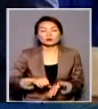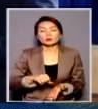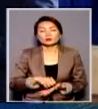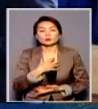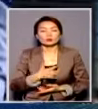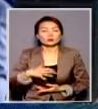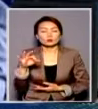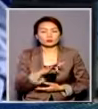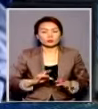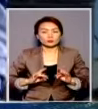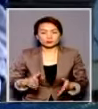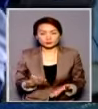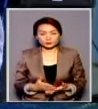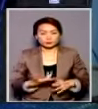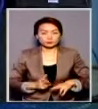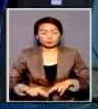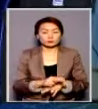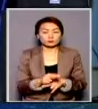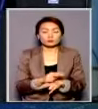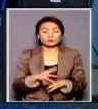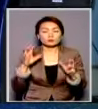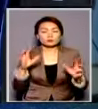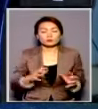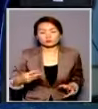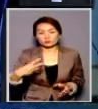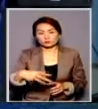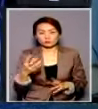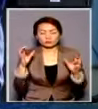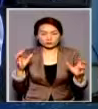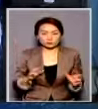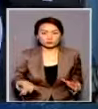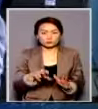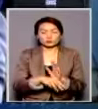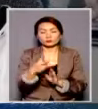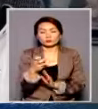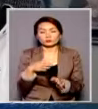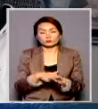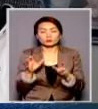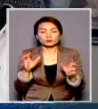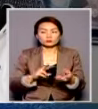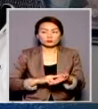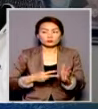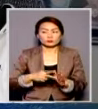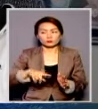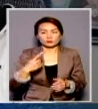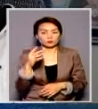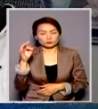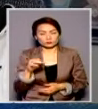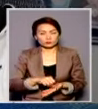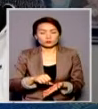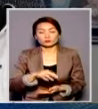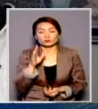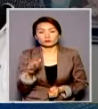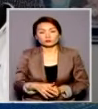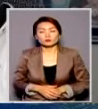қатысуды маңыздылығын атап өтті. Түзетулер ата заңның 33 бабына, яғни іс жүзінде Конституцияның 1/3 бөлігіне қатысты